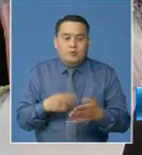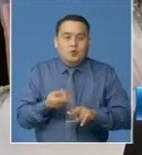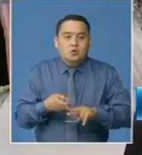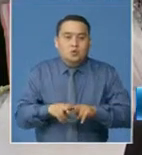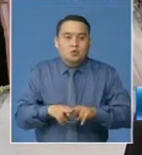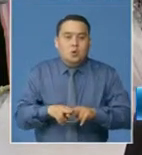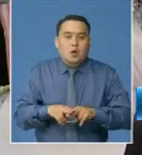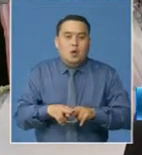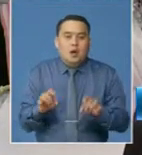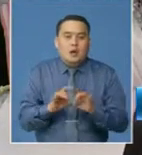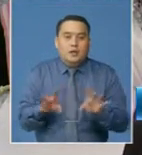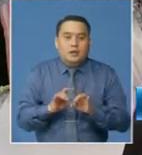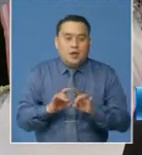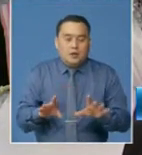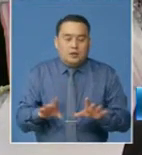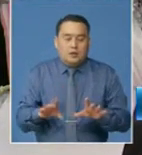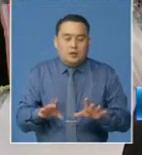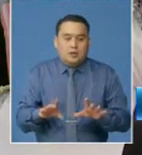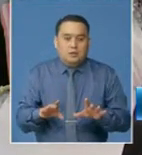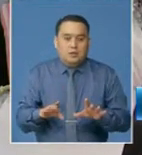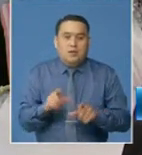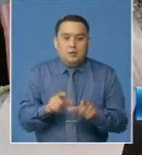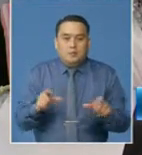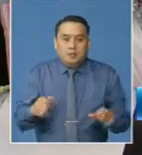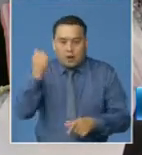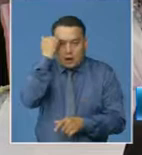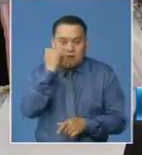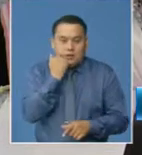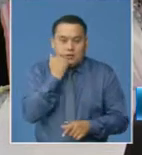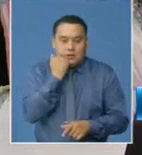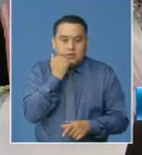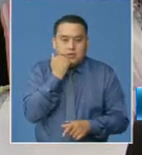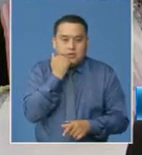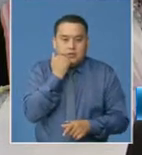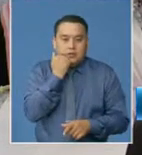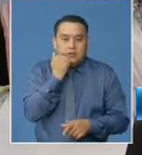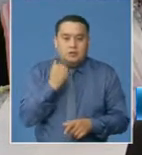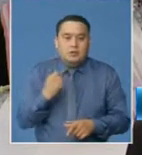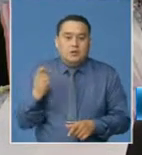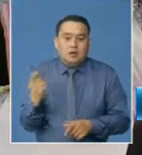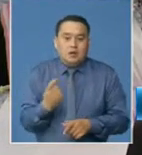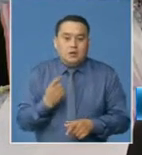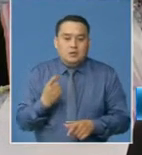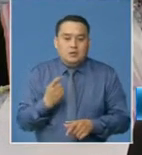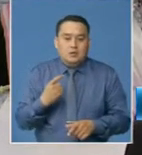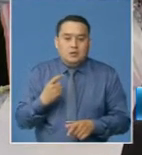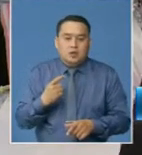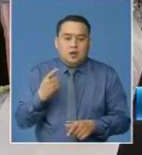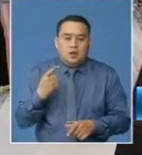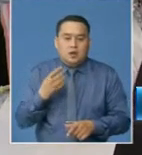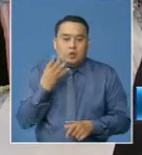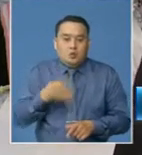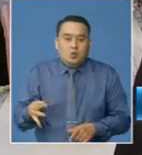жоғарыда аталып өткен кісілерге алғысымызды айтамыз. Агроөнеркәсіптік кешеннің осы Жетісу